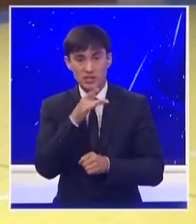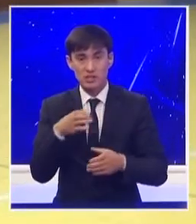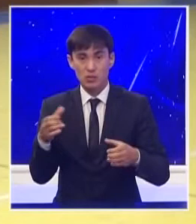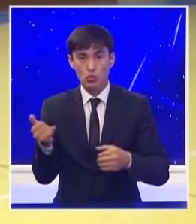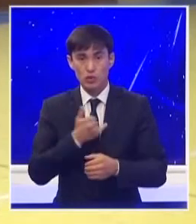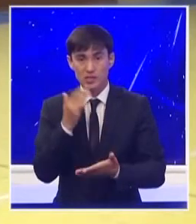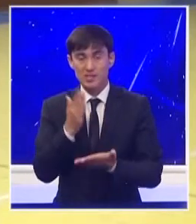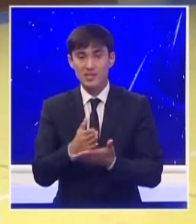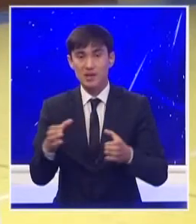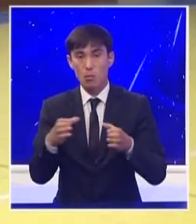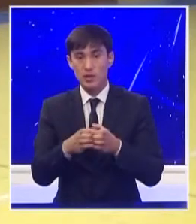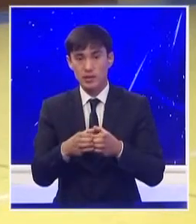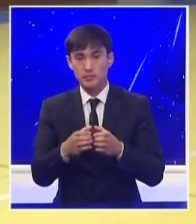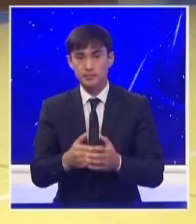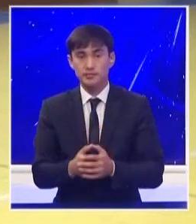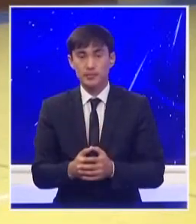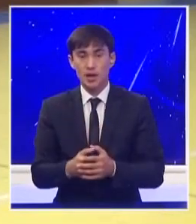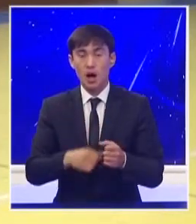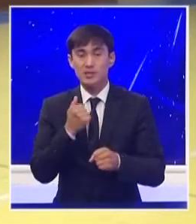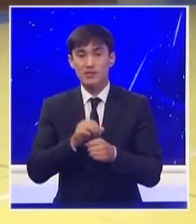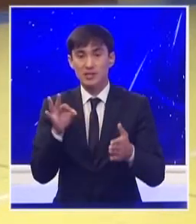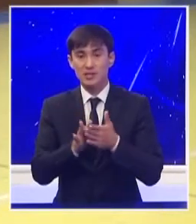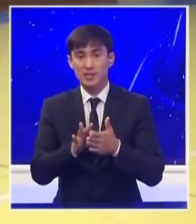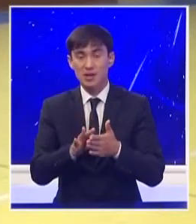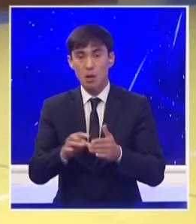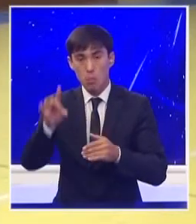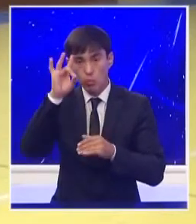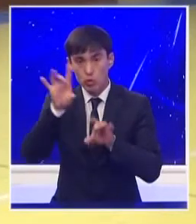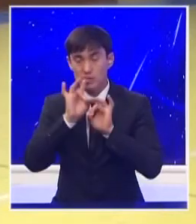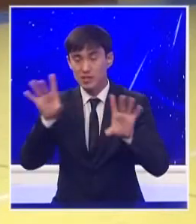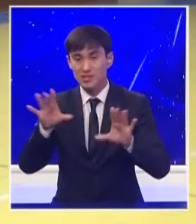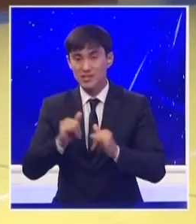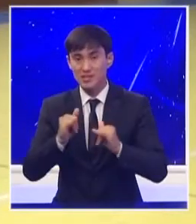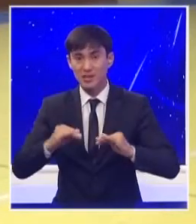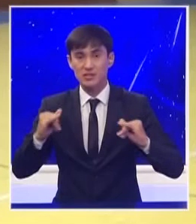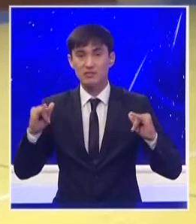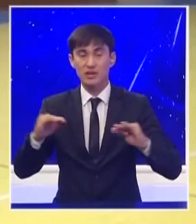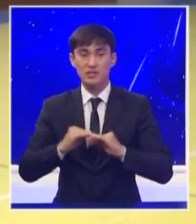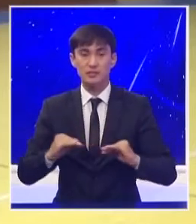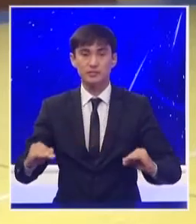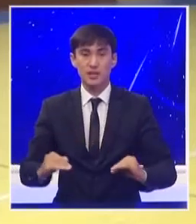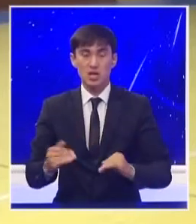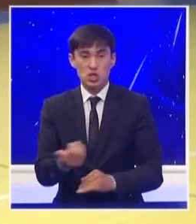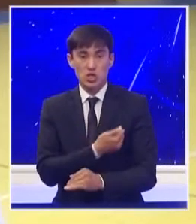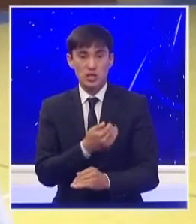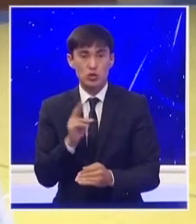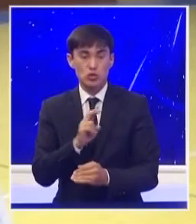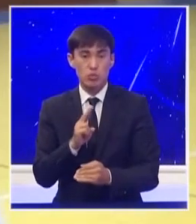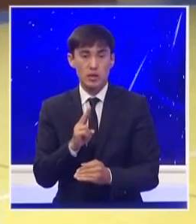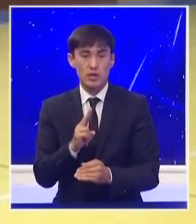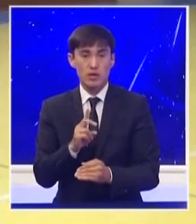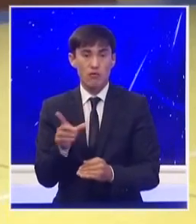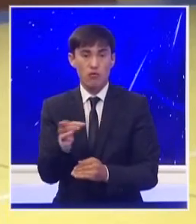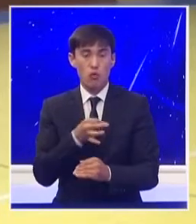нас есть команды. Основная цель, конечно, популяризация, чтобы дети развивались. И желательно, конечно, чтобы именно